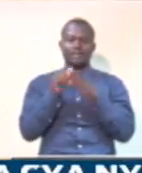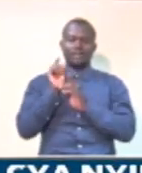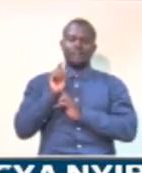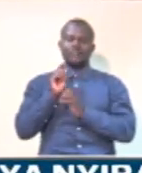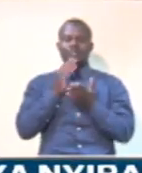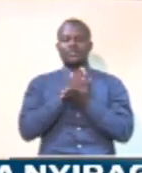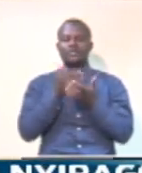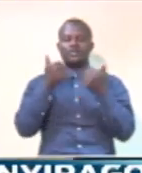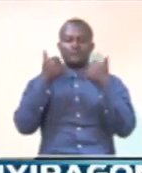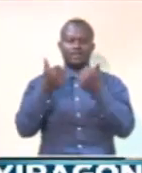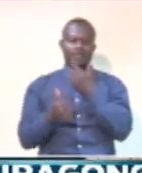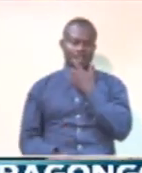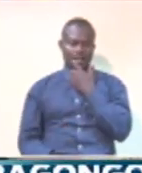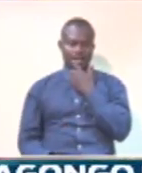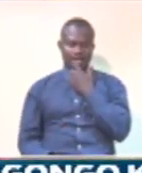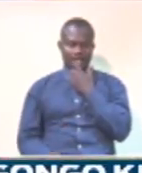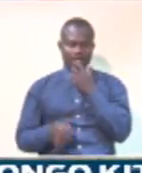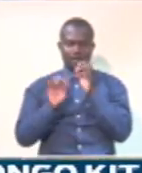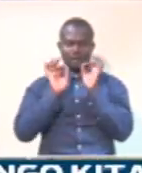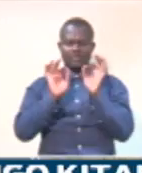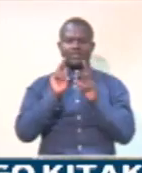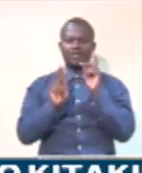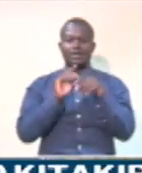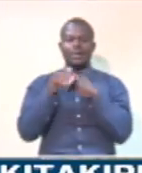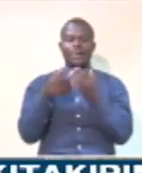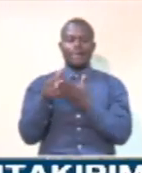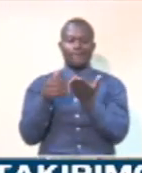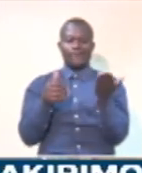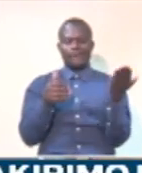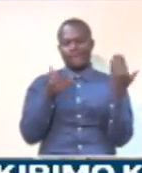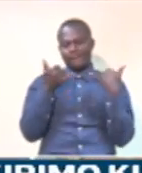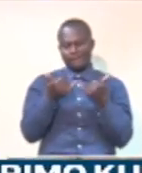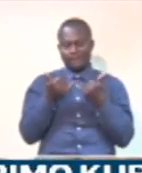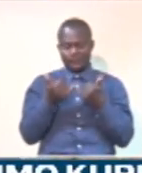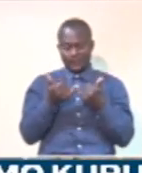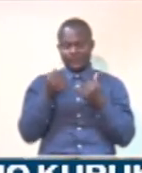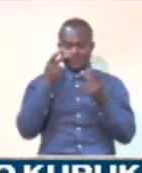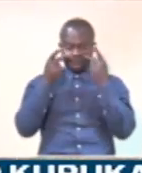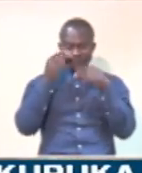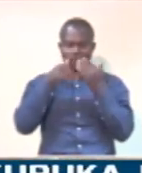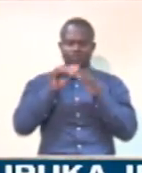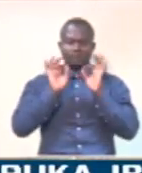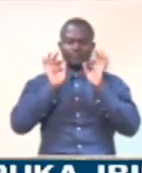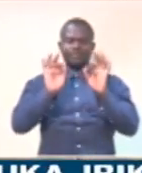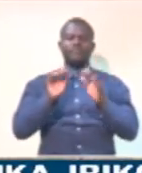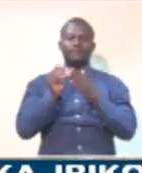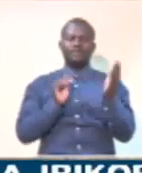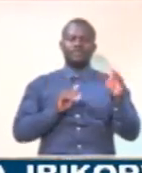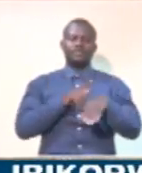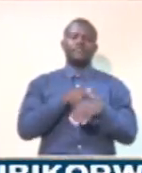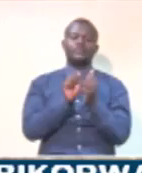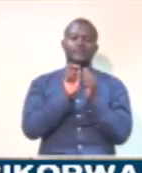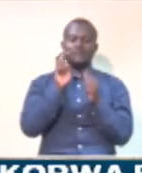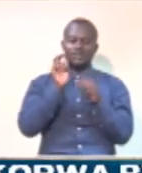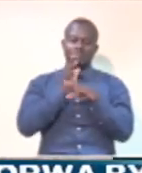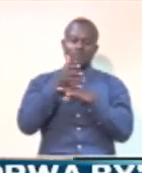muri iniganda kandi ni Dobandi. Buni sawa n'umuturage waha bose ubona ni smart. Mbere hano saa 12 niho